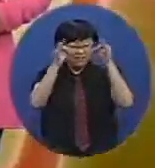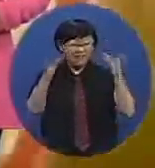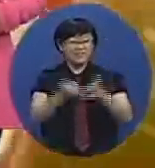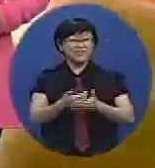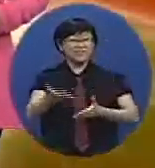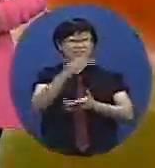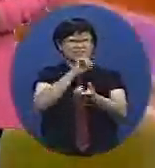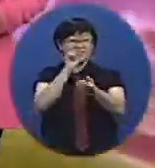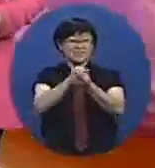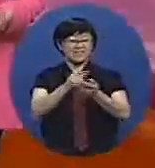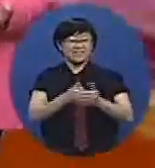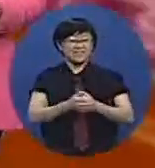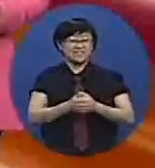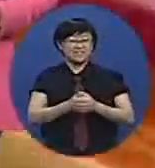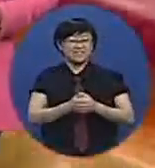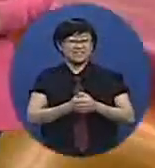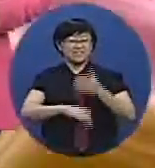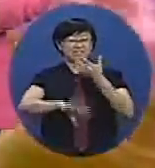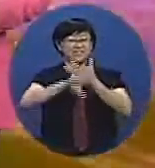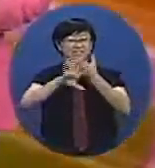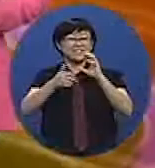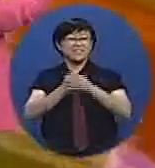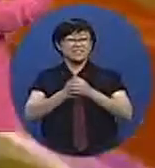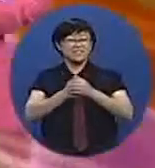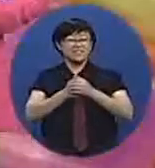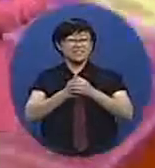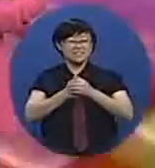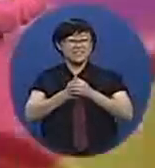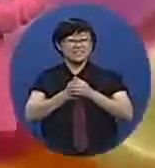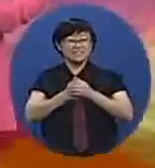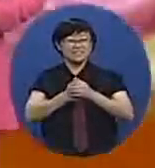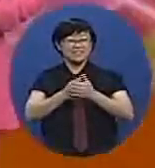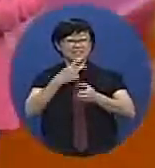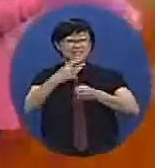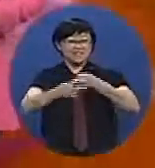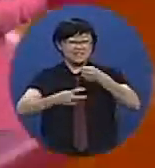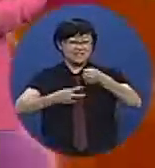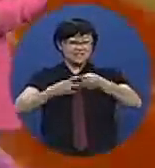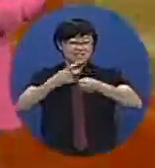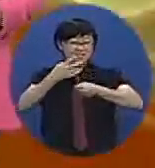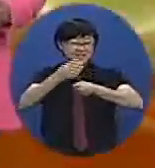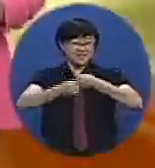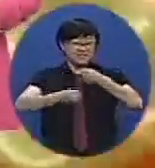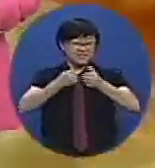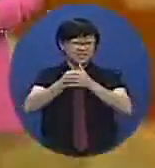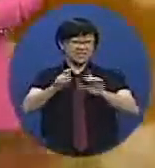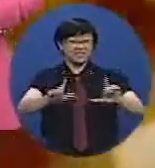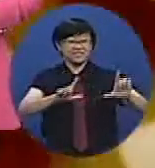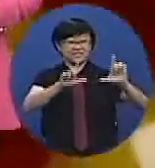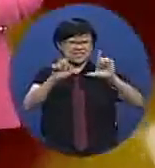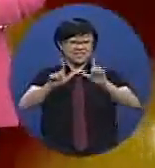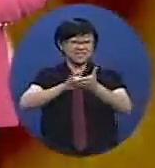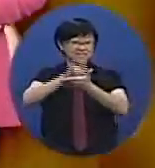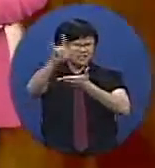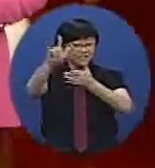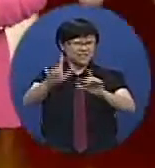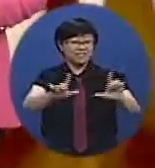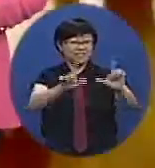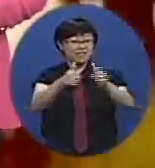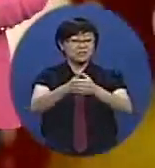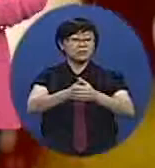여러분을 찾아뵈서요. 제가 외국에서 한 거의 한 20몇 년을 제가 생활을 했고 네.